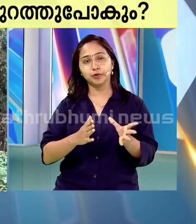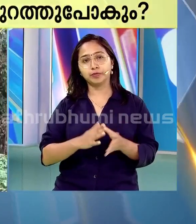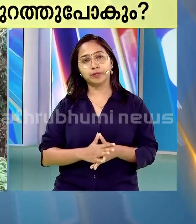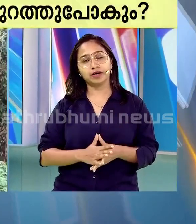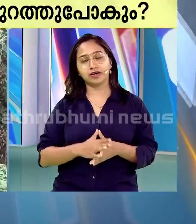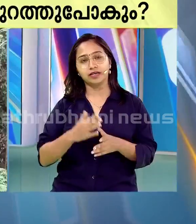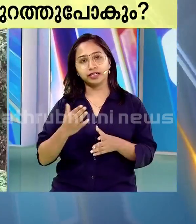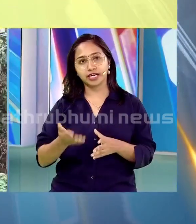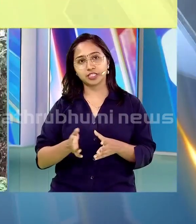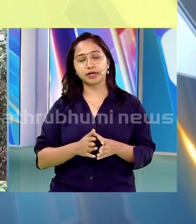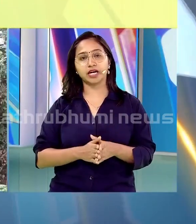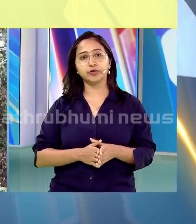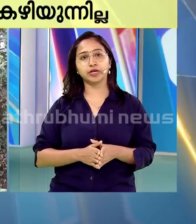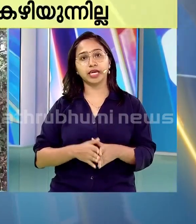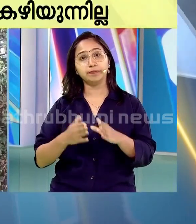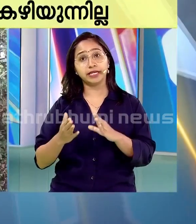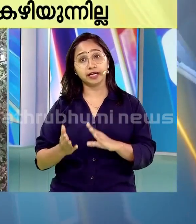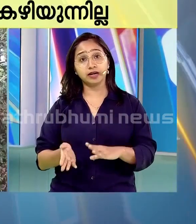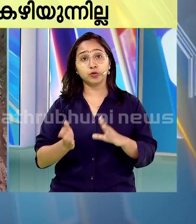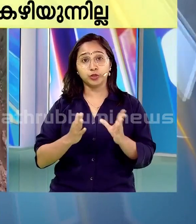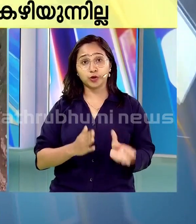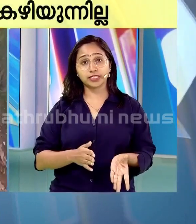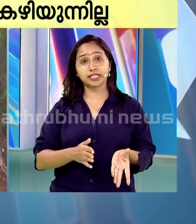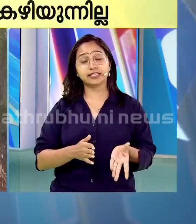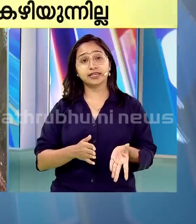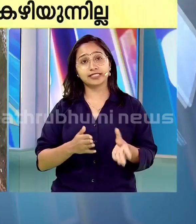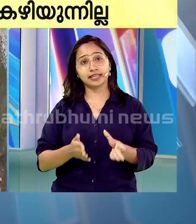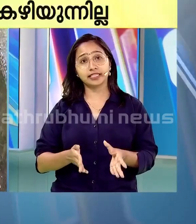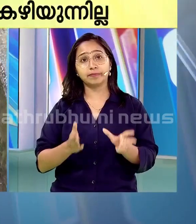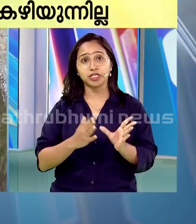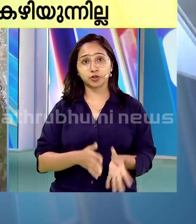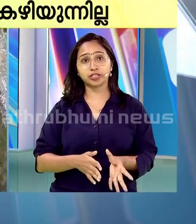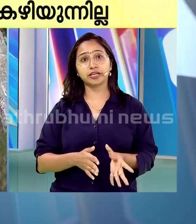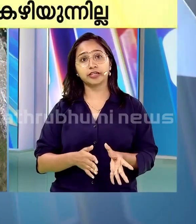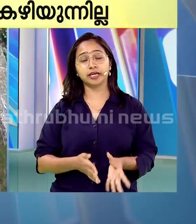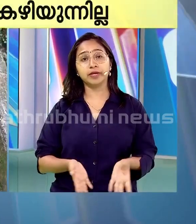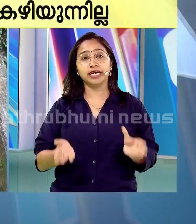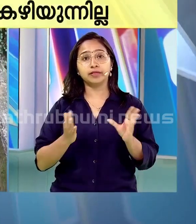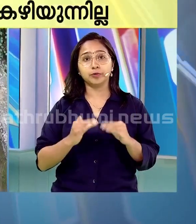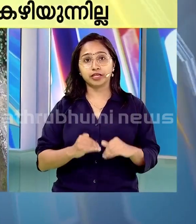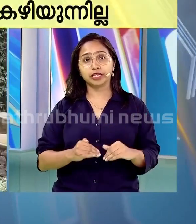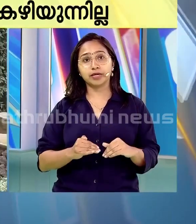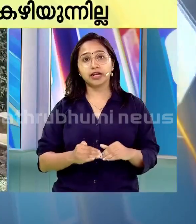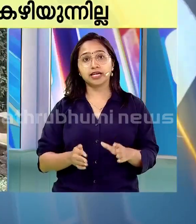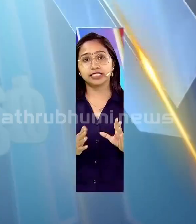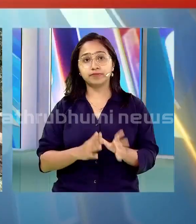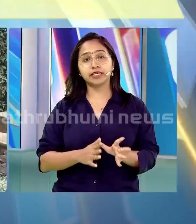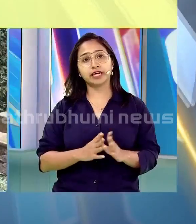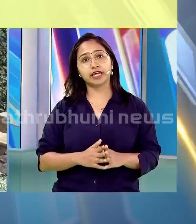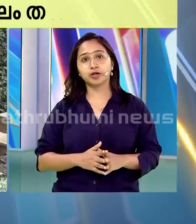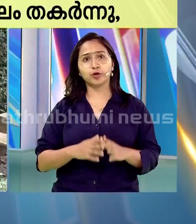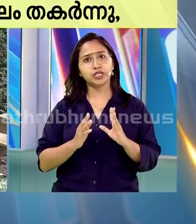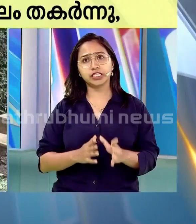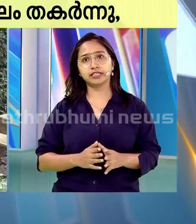ഈ കുടുംബം ഇറിഗേഷന് പരാതി കൊടുക്കുകയും പിന്നീട് ഉദ്യോഗസ്ഥർ സ്ഥലത്തെത്തി പരിശോധന നടത്തുകയും ഇത് പുനർനിർമ്മിക്കാനുള്ള